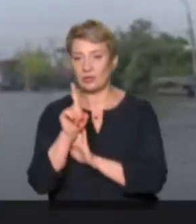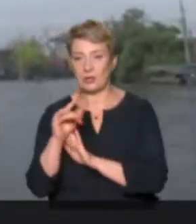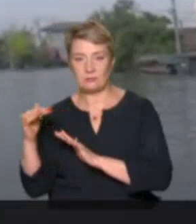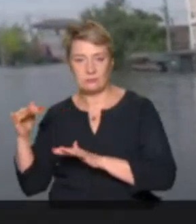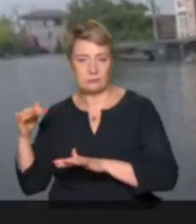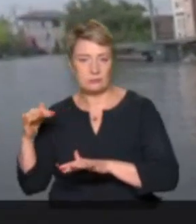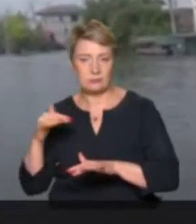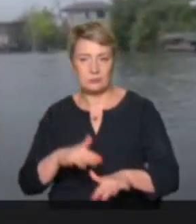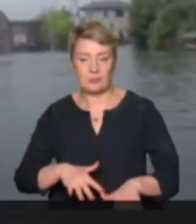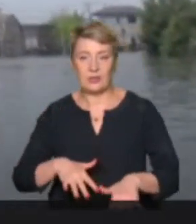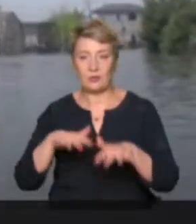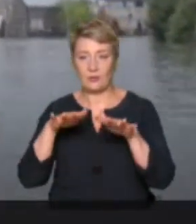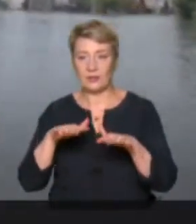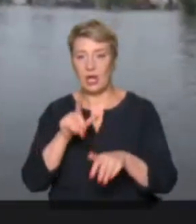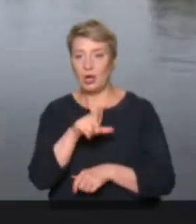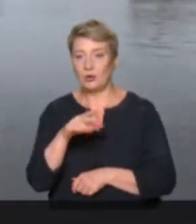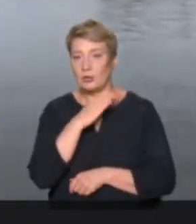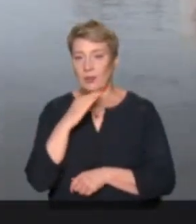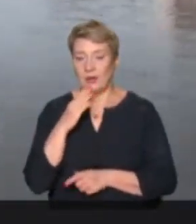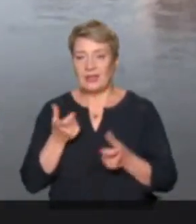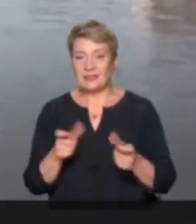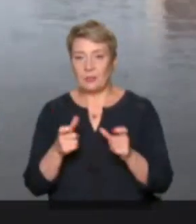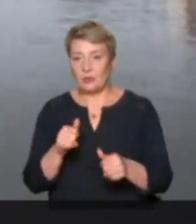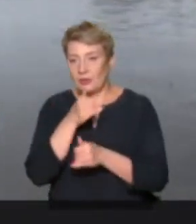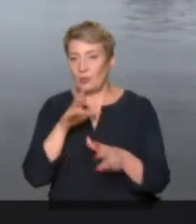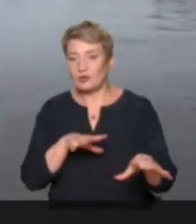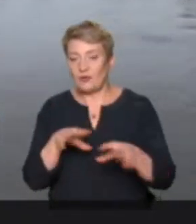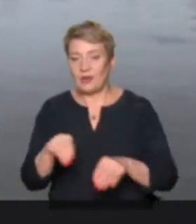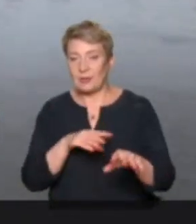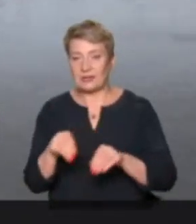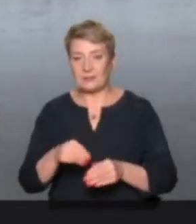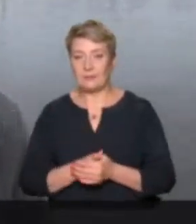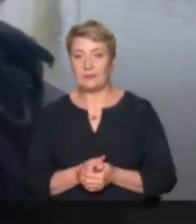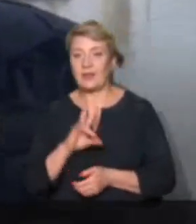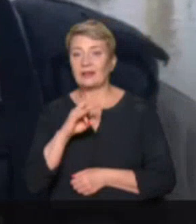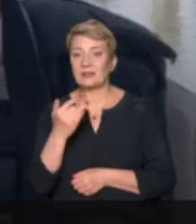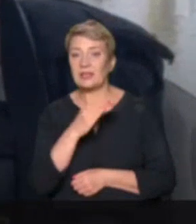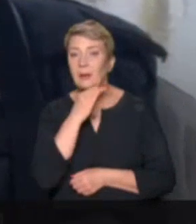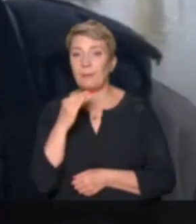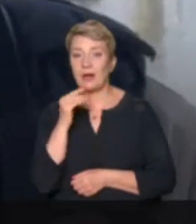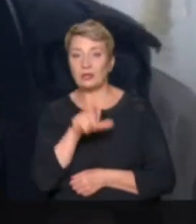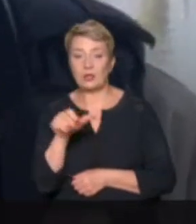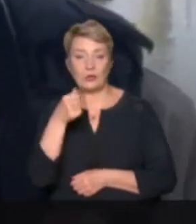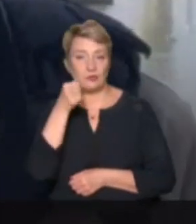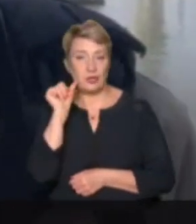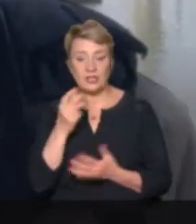людей зараз просто заблоковані і не можуть виїхати без допомоги. Наскільки багато людей з вчорашнього дня